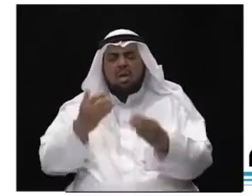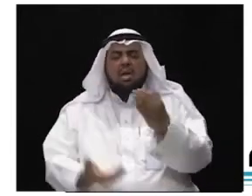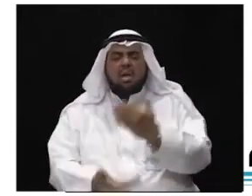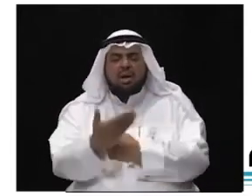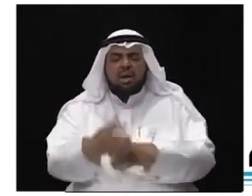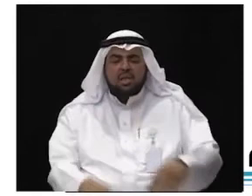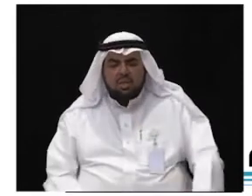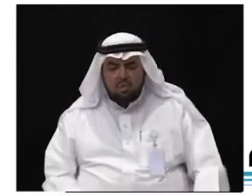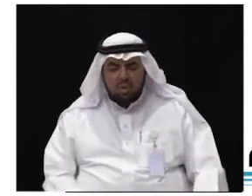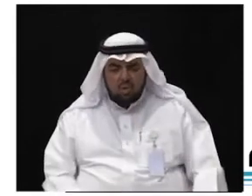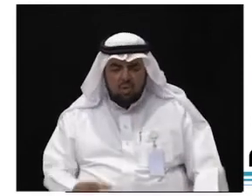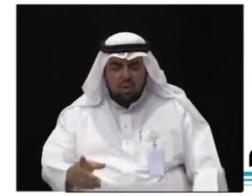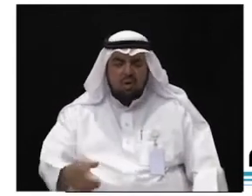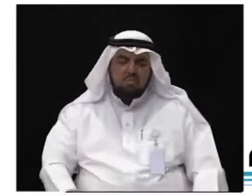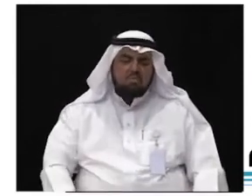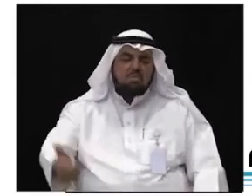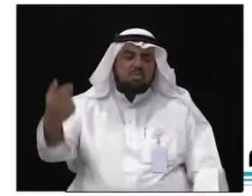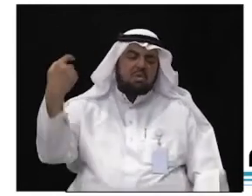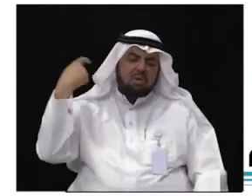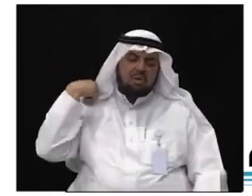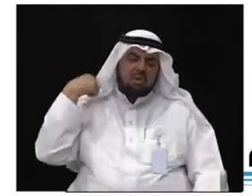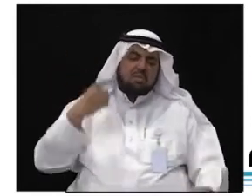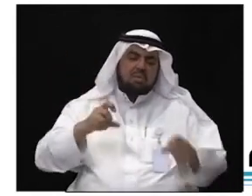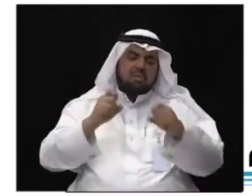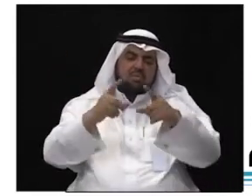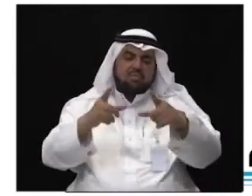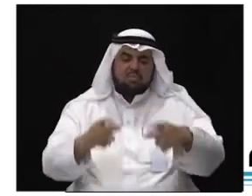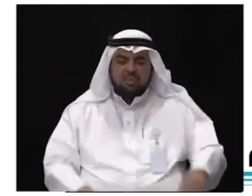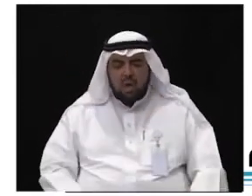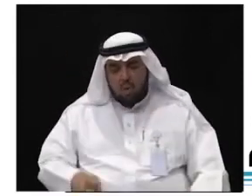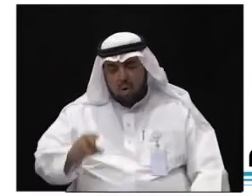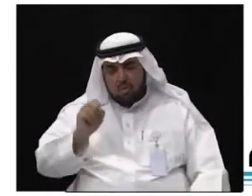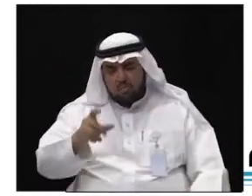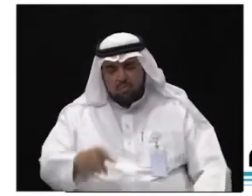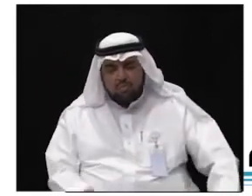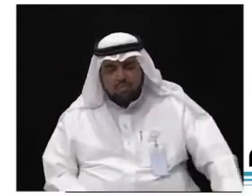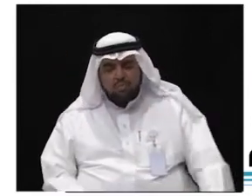منحته نورة نجمة لإجابته المتميزة.